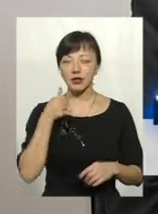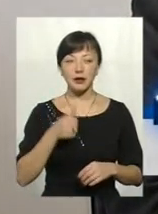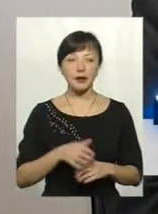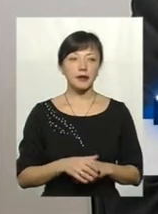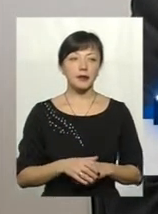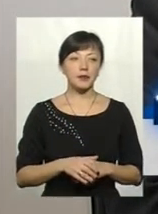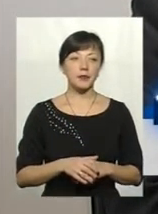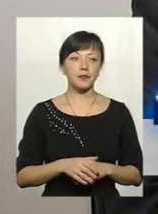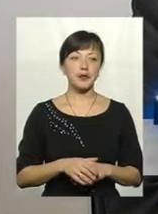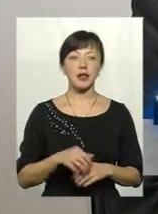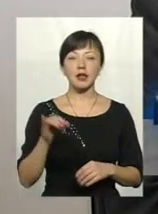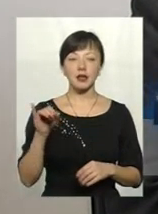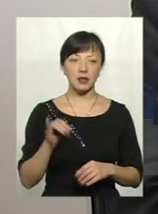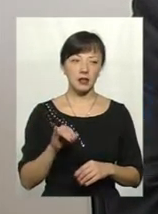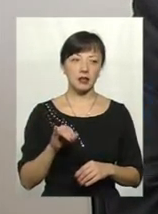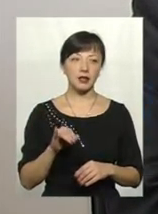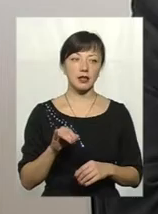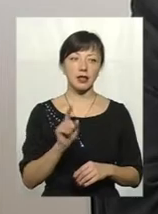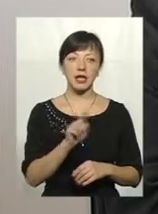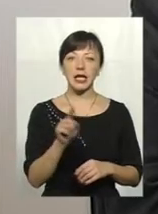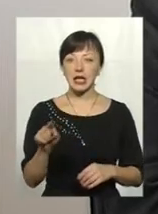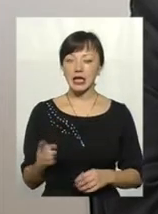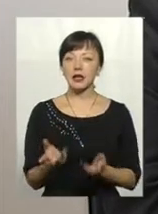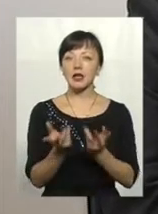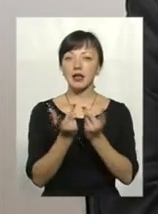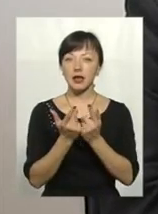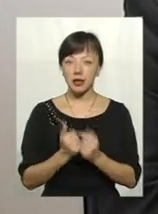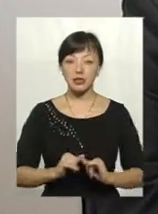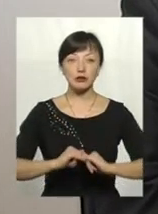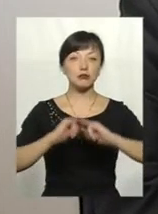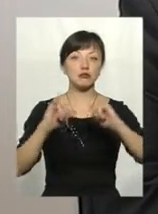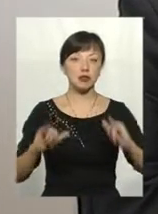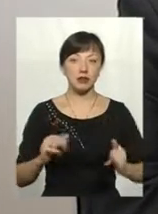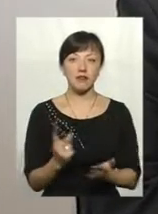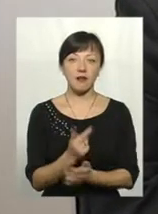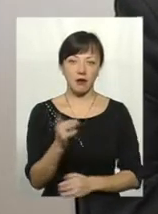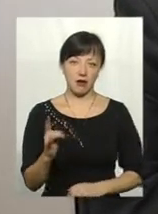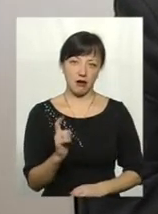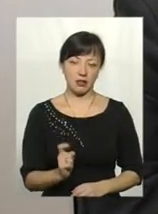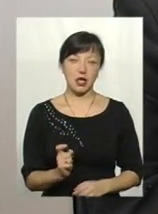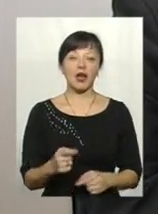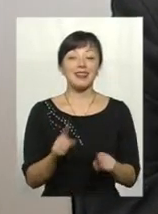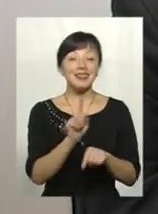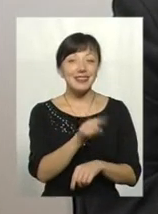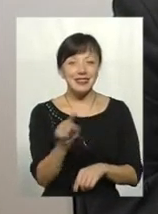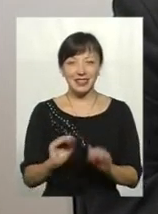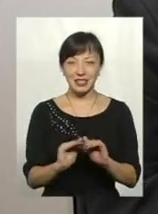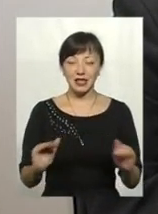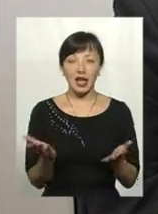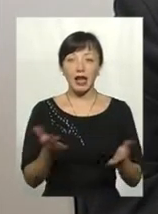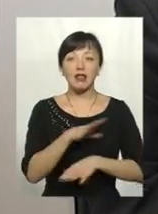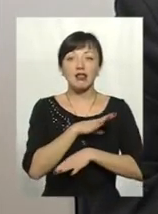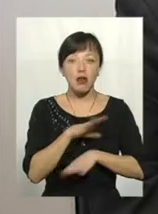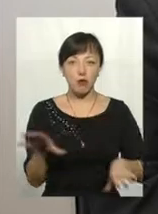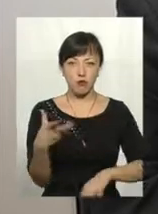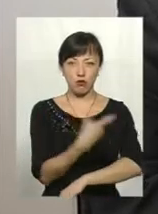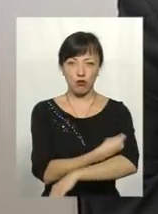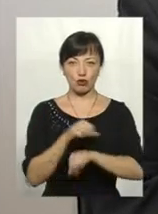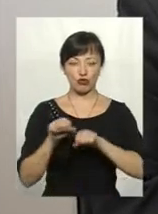2015-2016 року. Звісно, їх кількість накопичилась і стало в 2 рази більше. Саме тих дітей, які не були